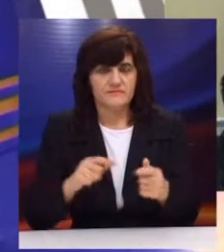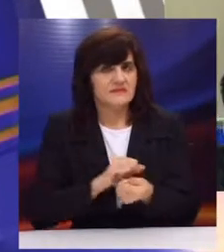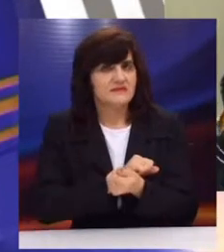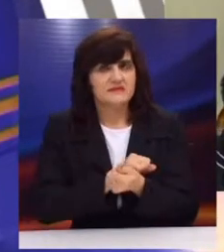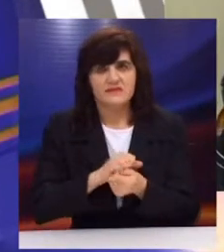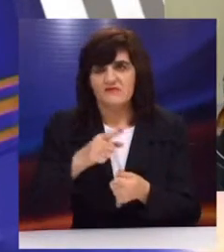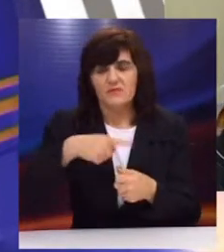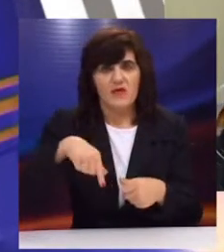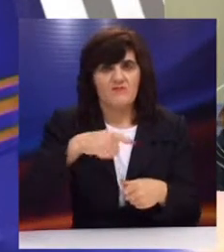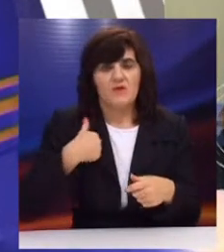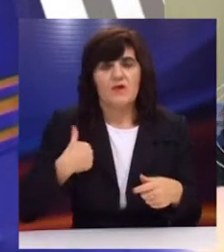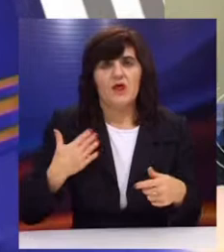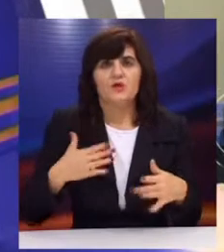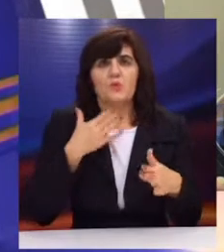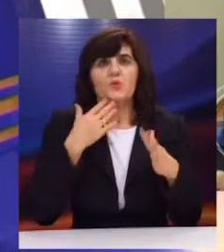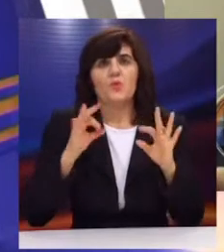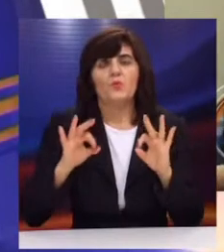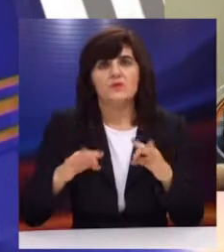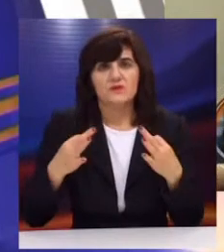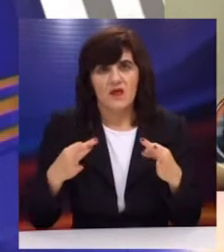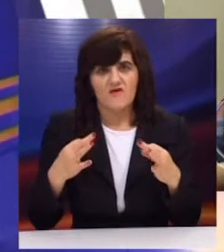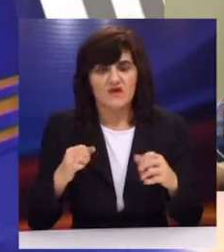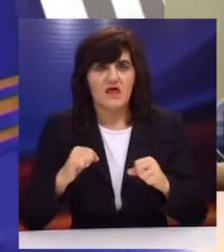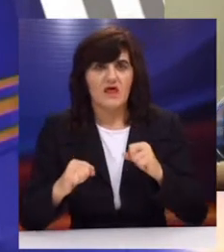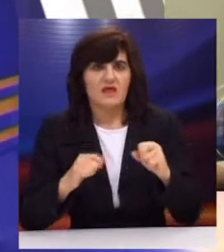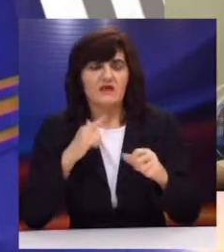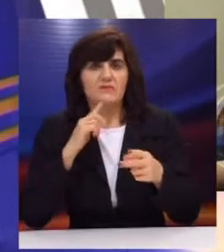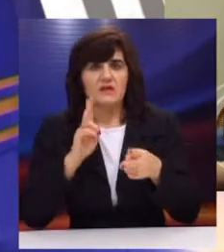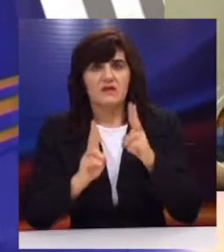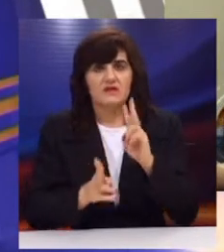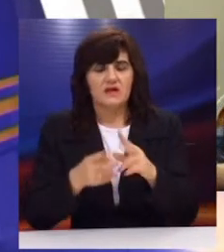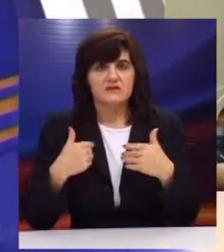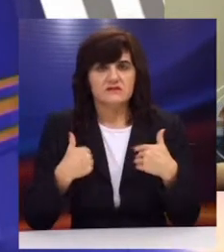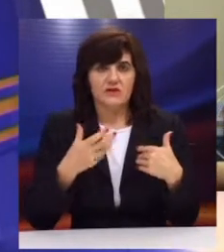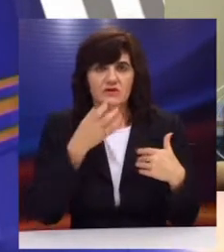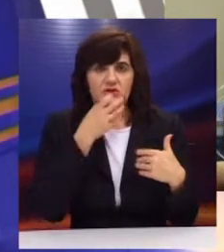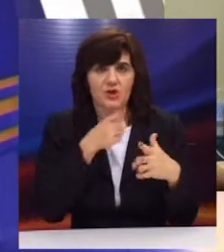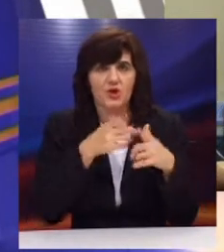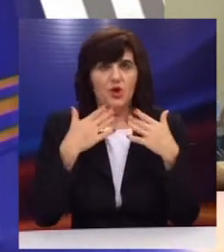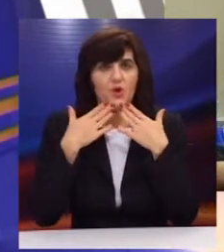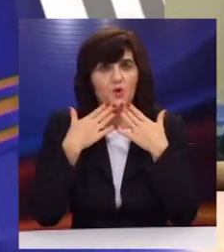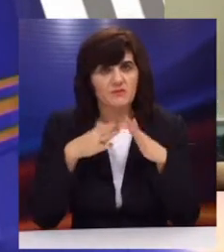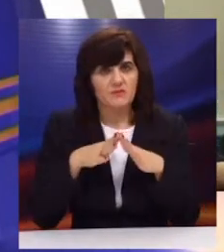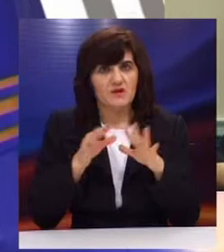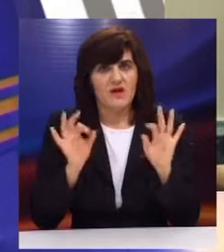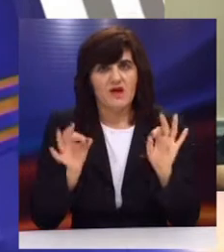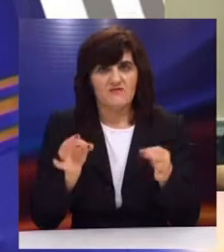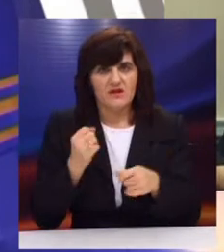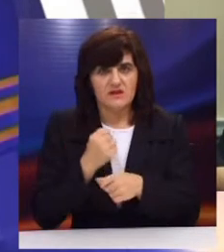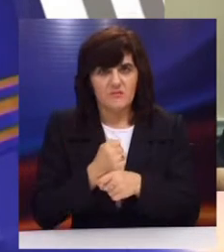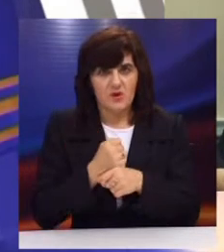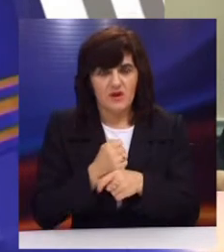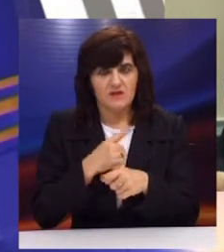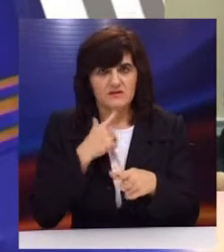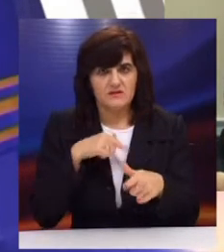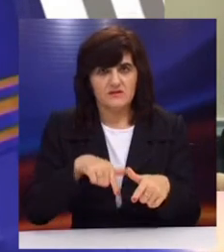želim, naravno, mnogo zdravlja, direktorici i profesorima da sa uspehom i sa kvalitetnim radom koriste